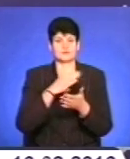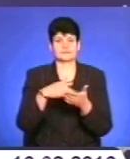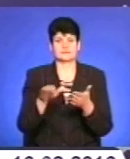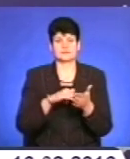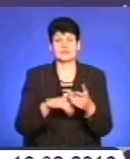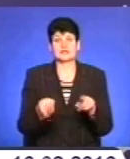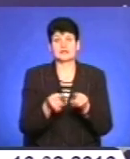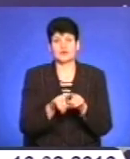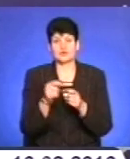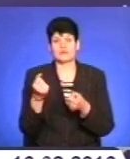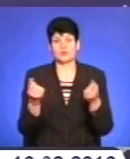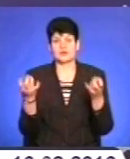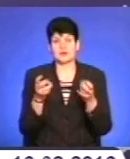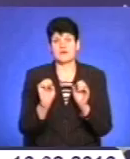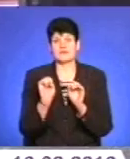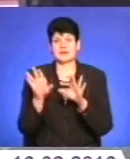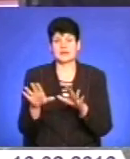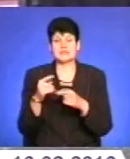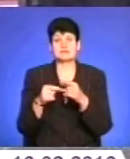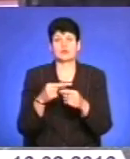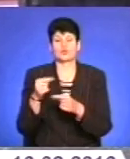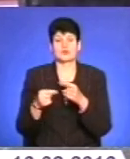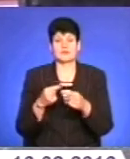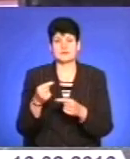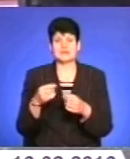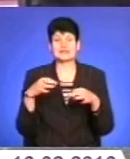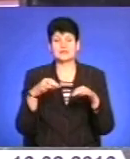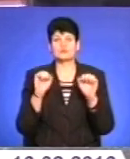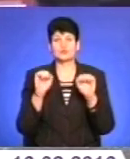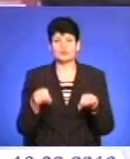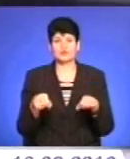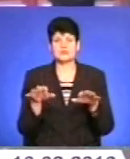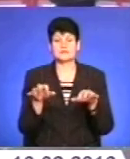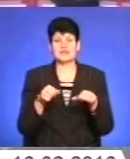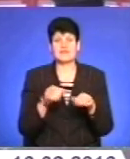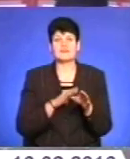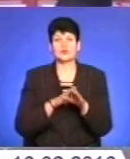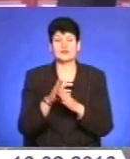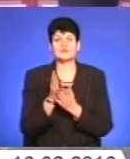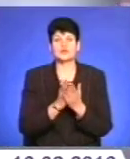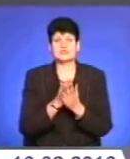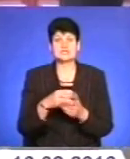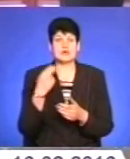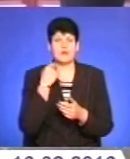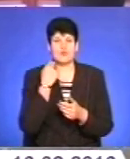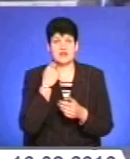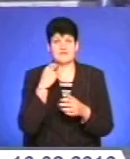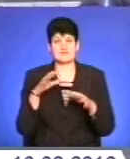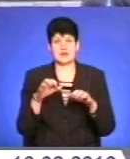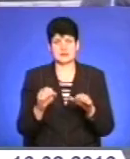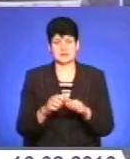теж автомобіль доведеться повернути спадкоємцям. Забрати транспорт можуть навіть виконавчі служби за борги безпосереднього